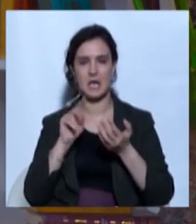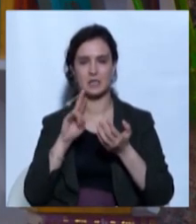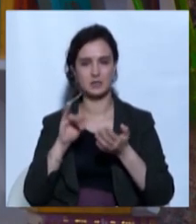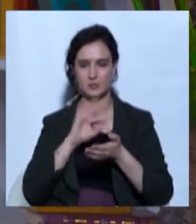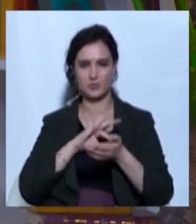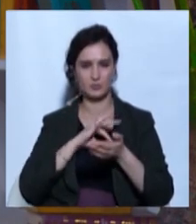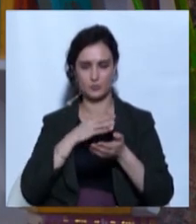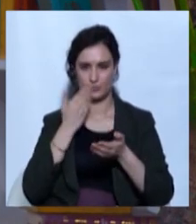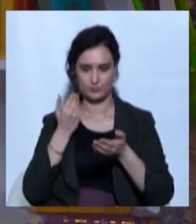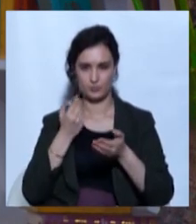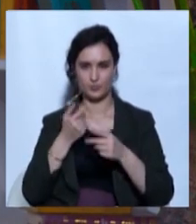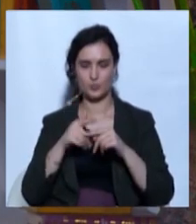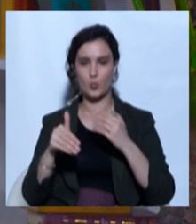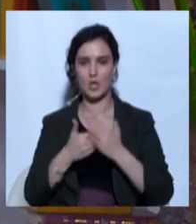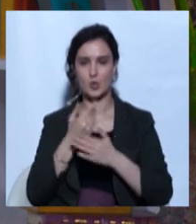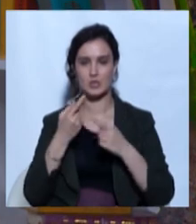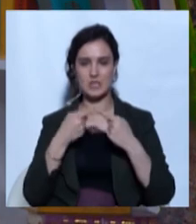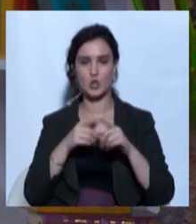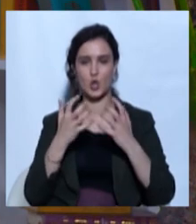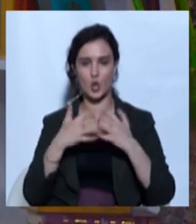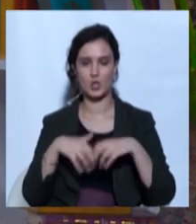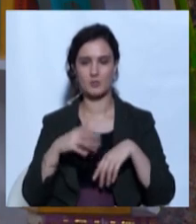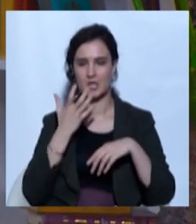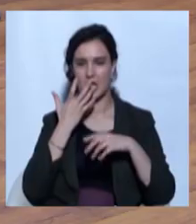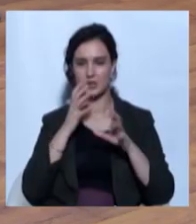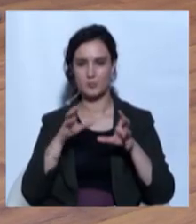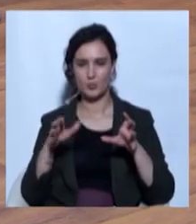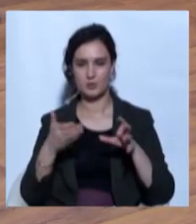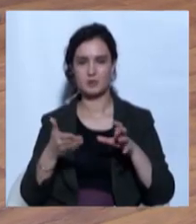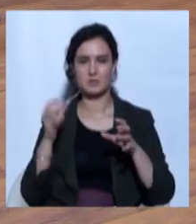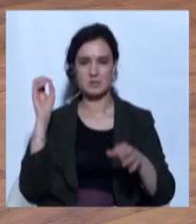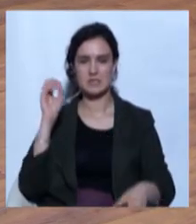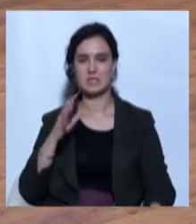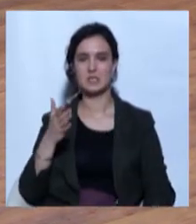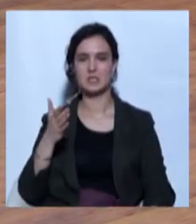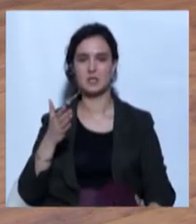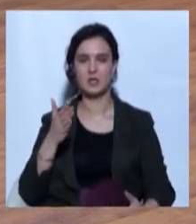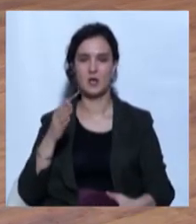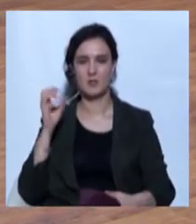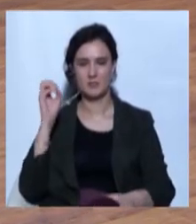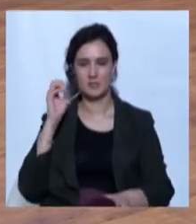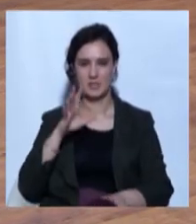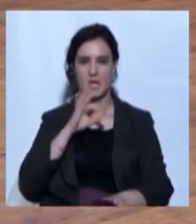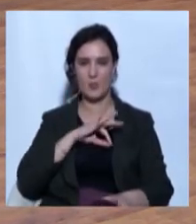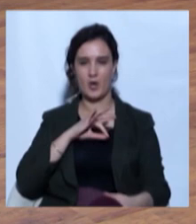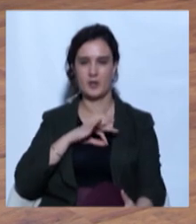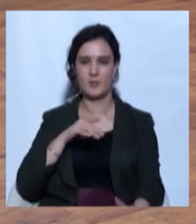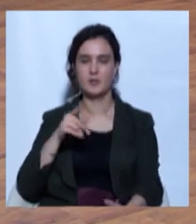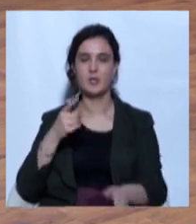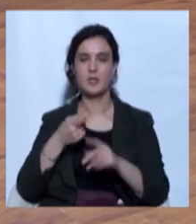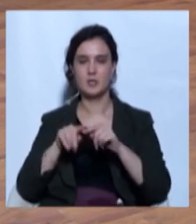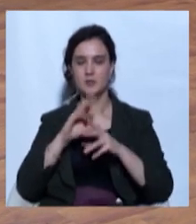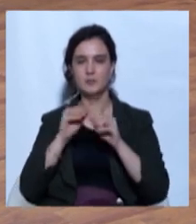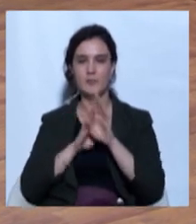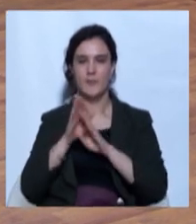გამოყენებული არსად, უახლესი ტექნოლოგიებით, გათბობით, მზის ენერგიის გამოყენებით, ესეც